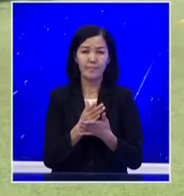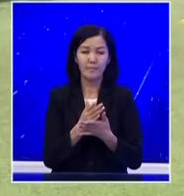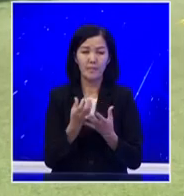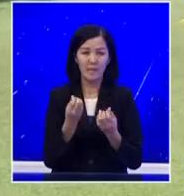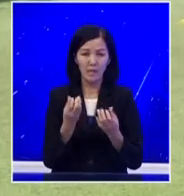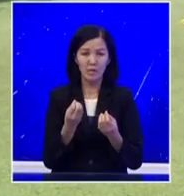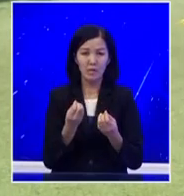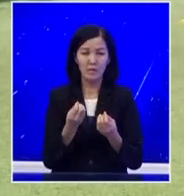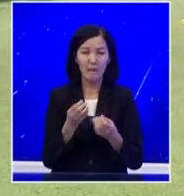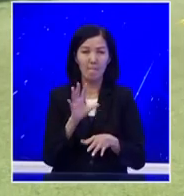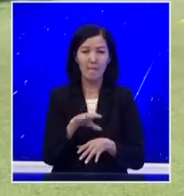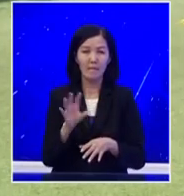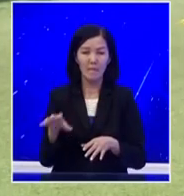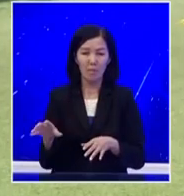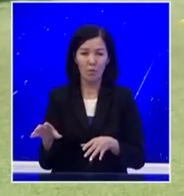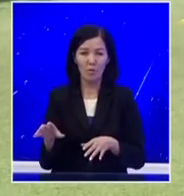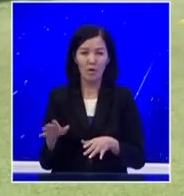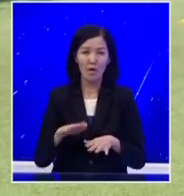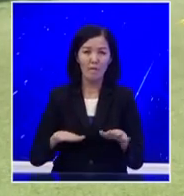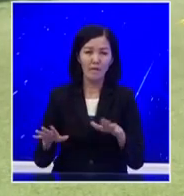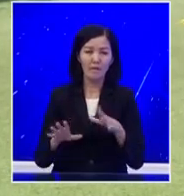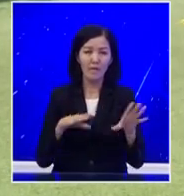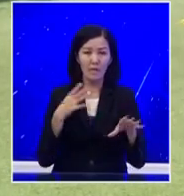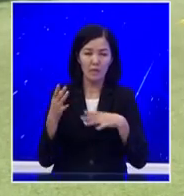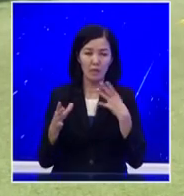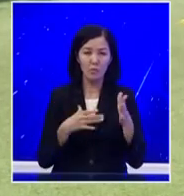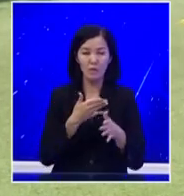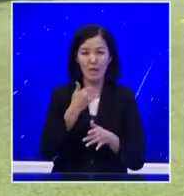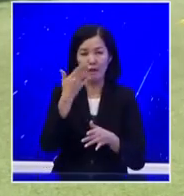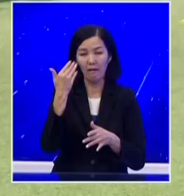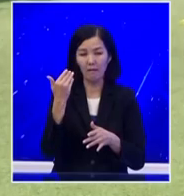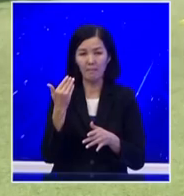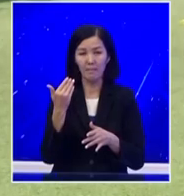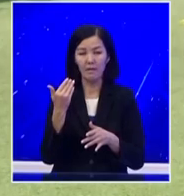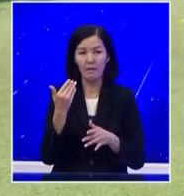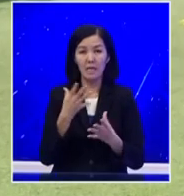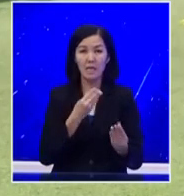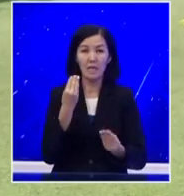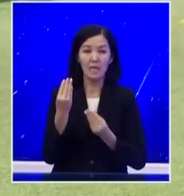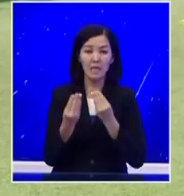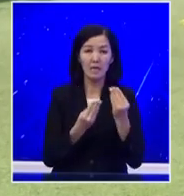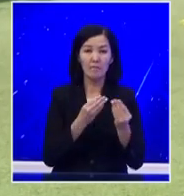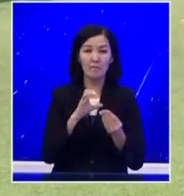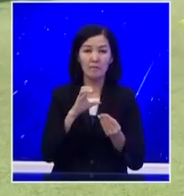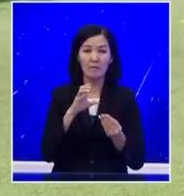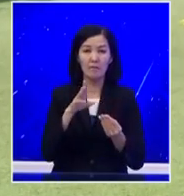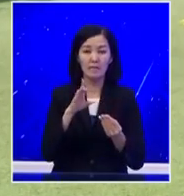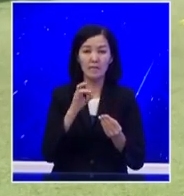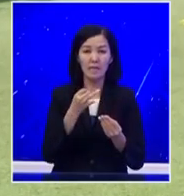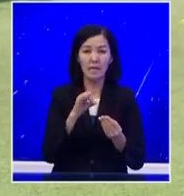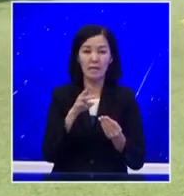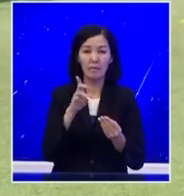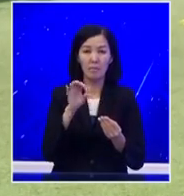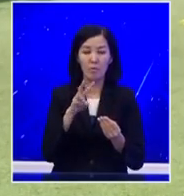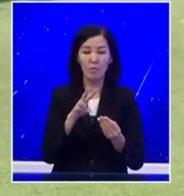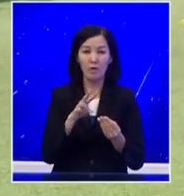у нас баскетбол но они все во дворах тренируются этом мы играем стритбол баскетбол